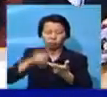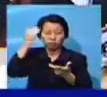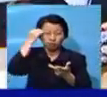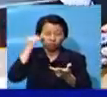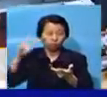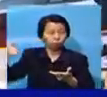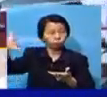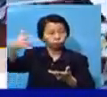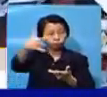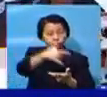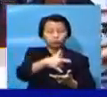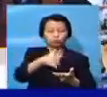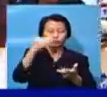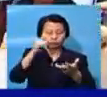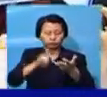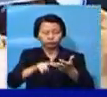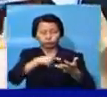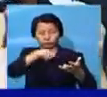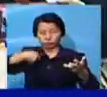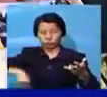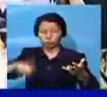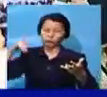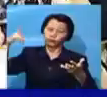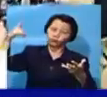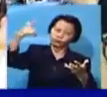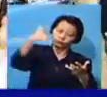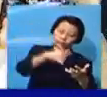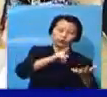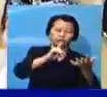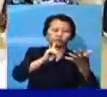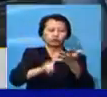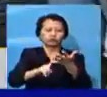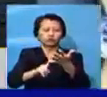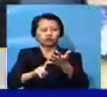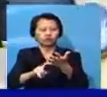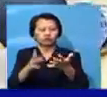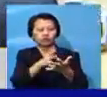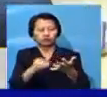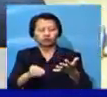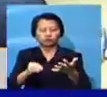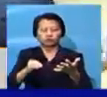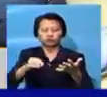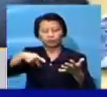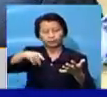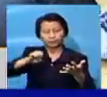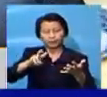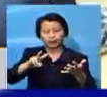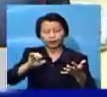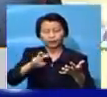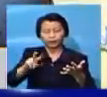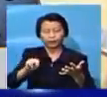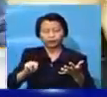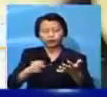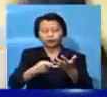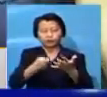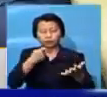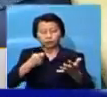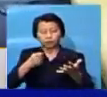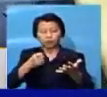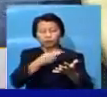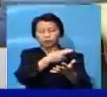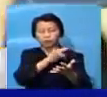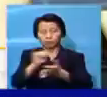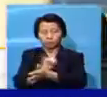aerosp industri Kai China aerospace longmk International Elite dan Pavilion Kementerian perdagangan antarabangsa dan